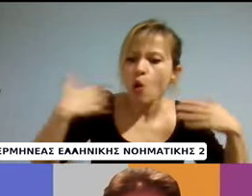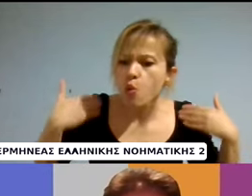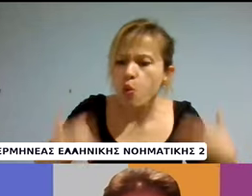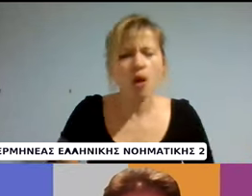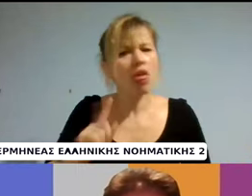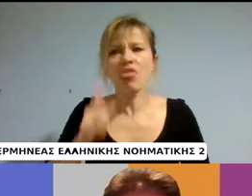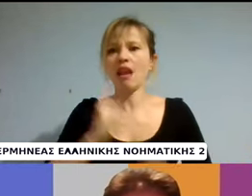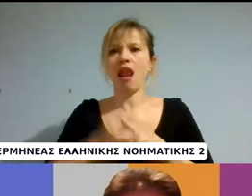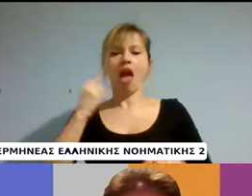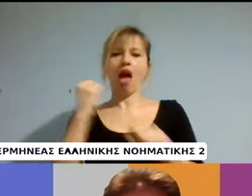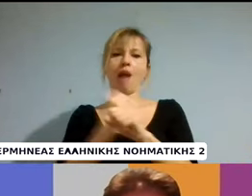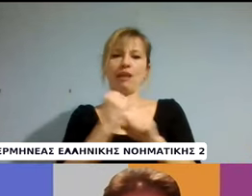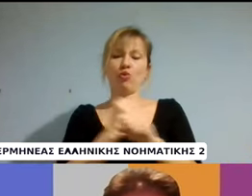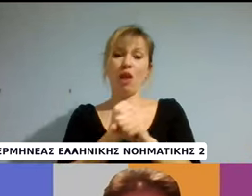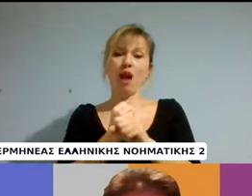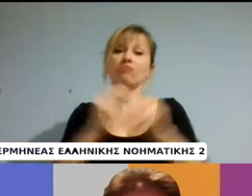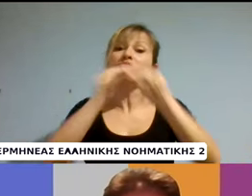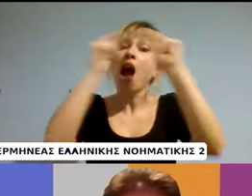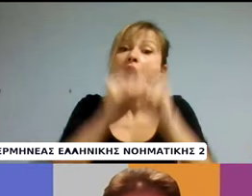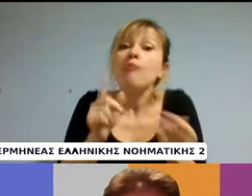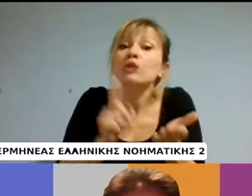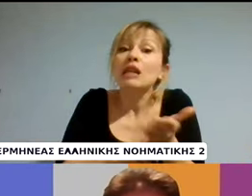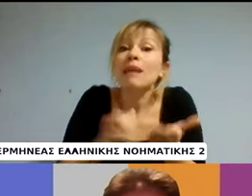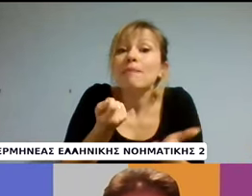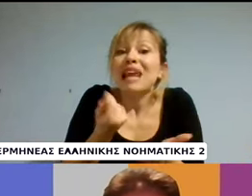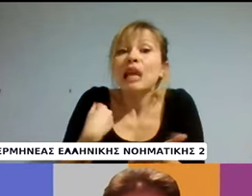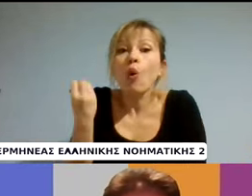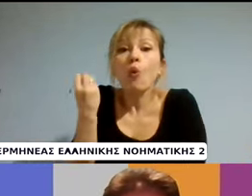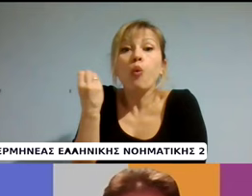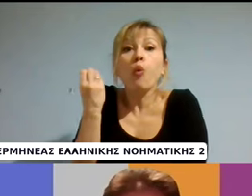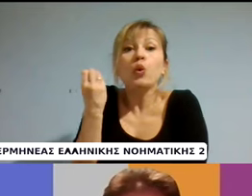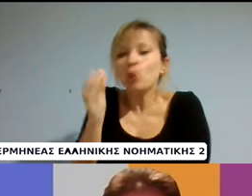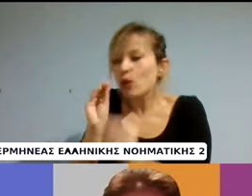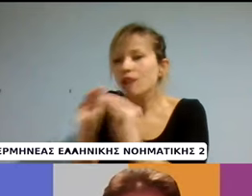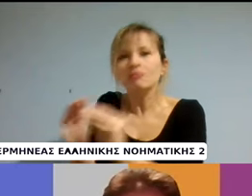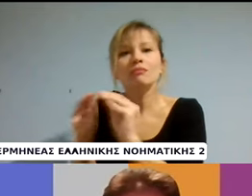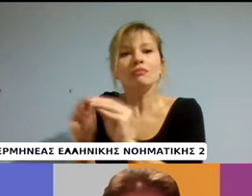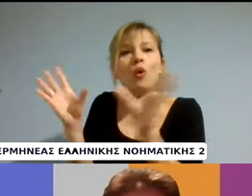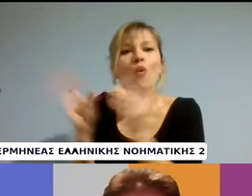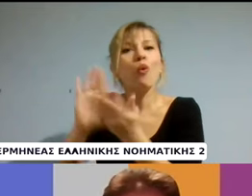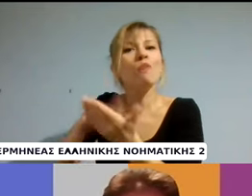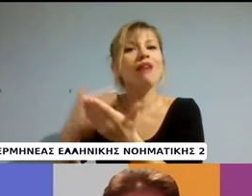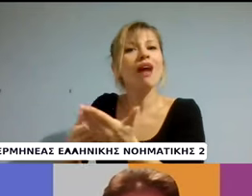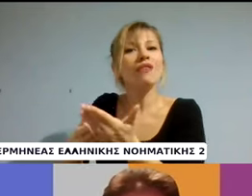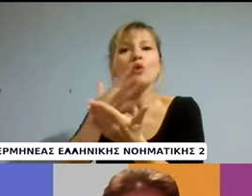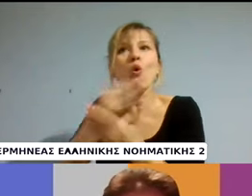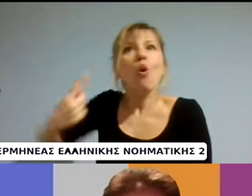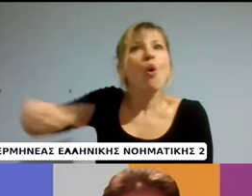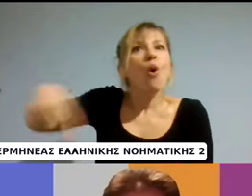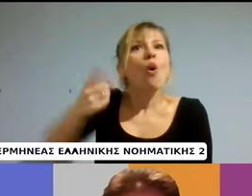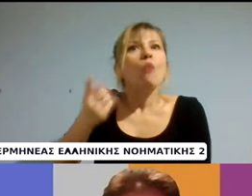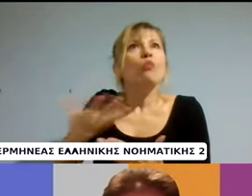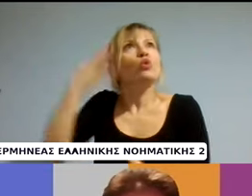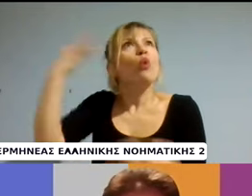μεταφραστές. Με λίγα λόγια, να τους βάλουμε λίγο στον κόσμο της μετάφρασης παραπάνω από όσο βρίσκονται αυτή